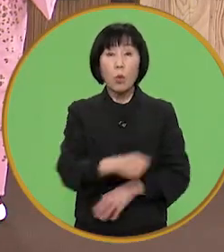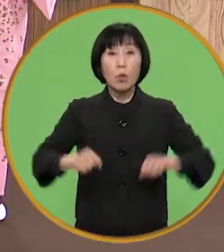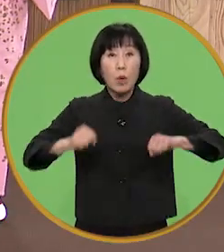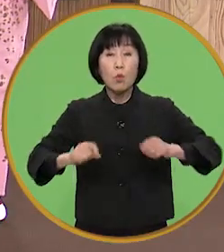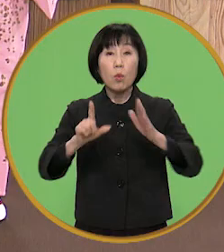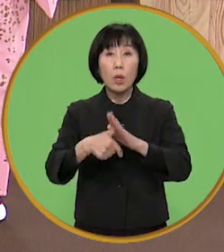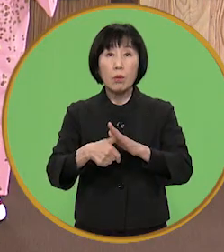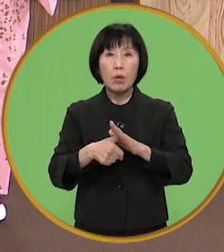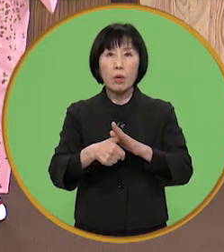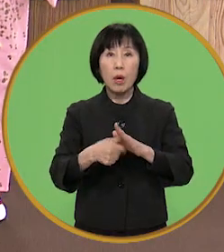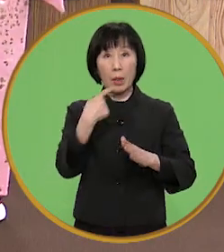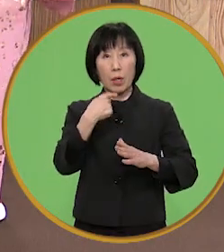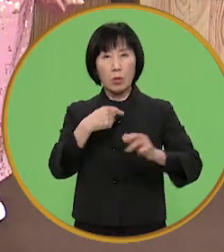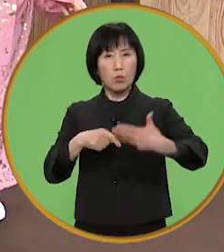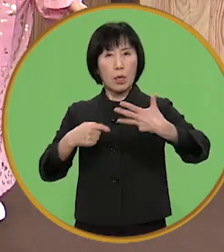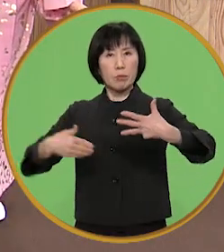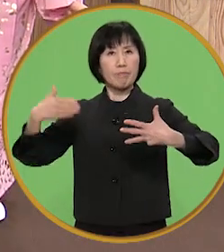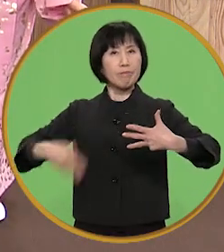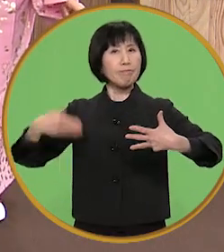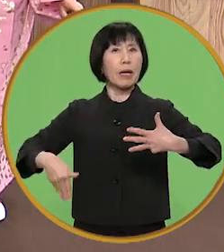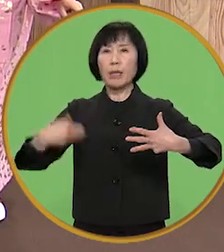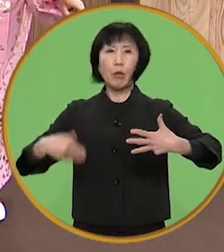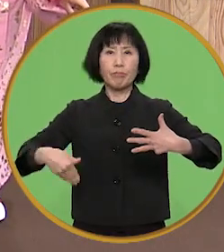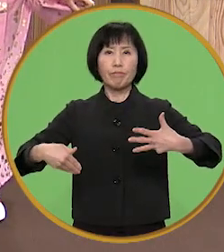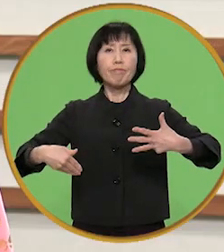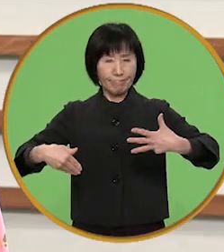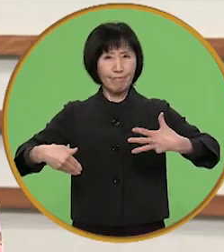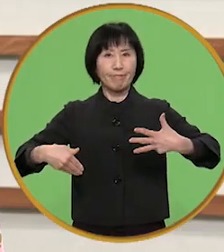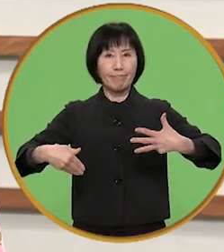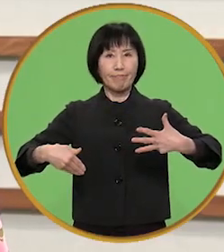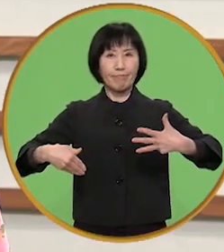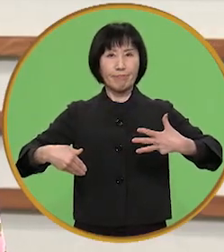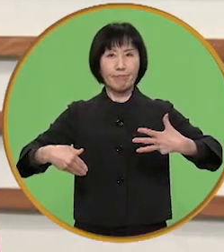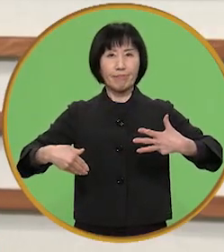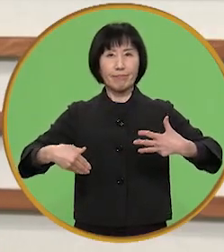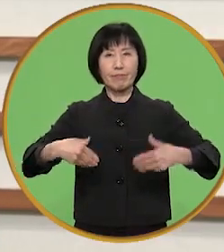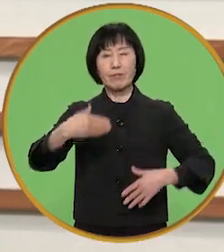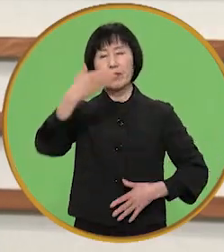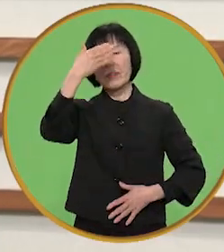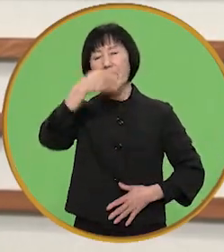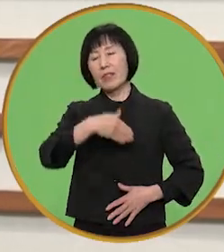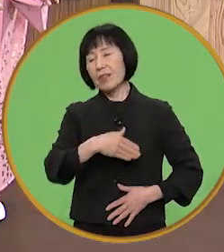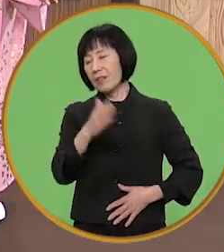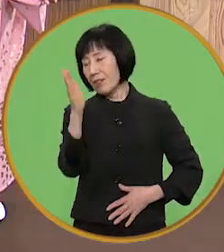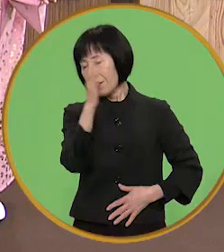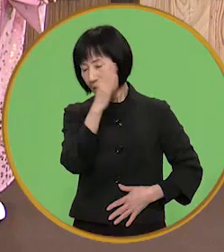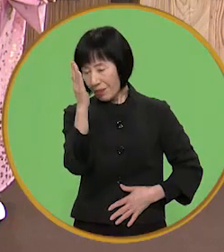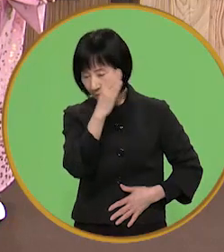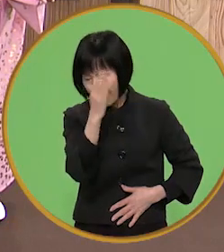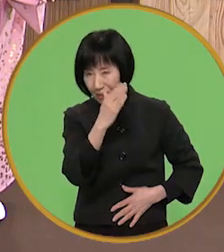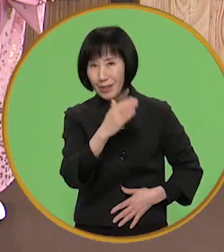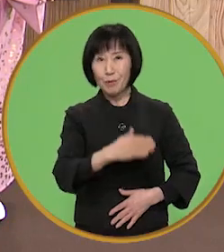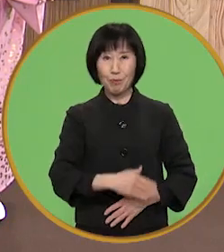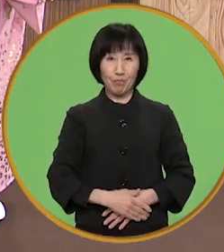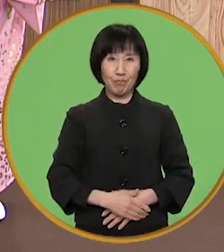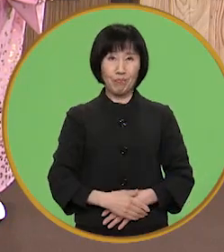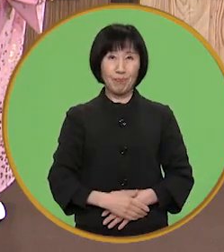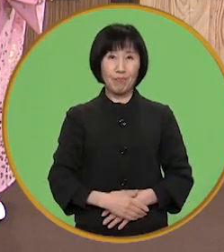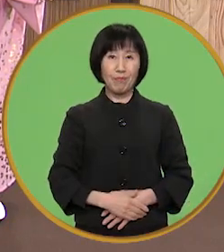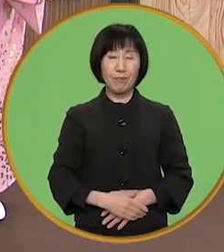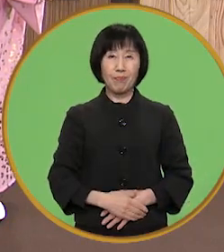歳以上の健康な人であれば。 だって私まだ18歳じゃないから。 やれや